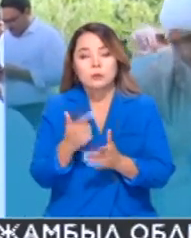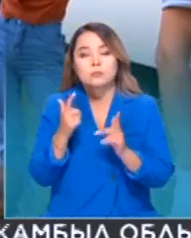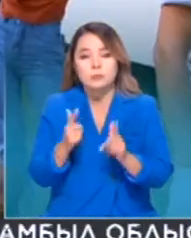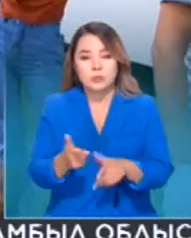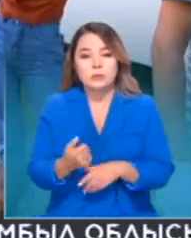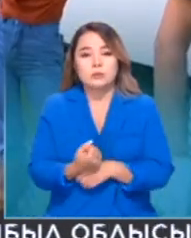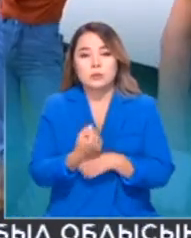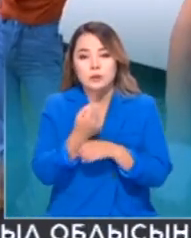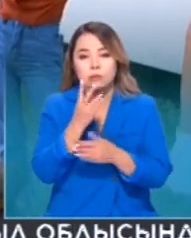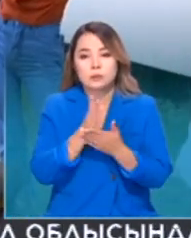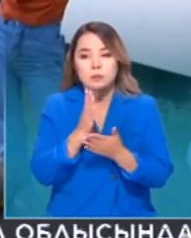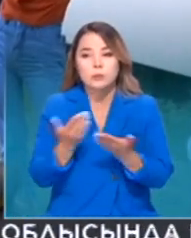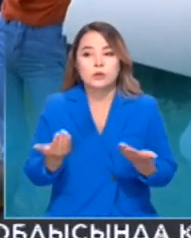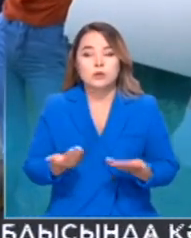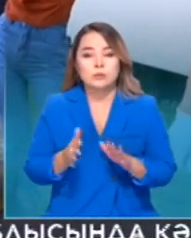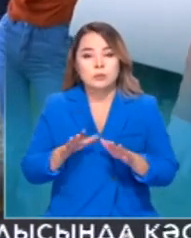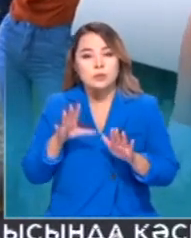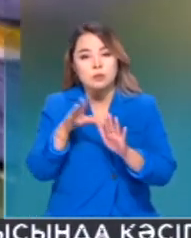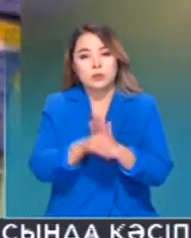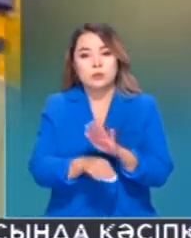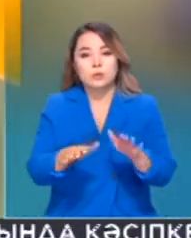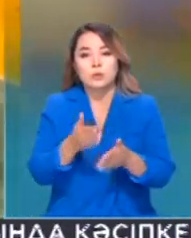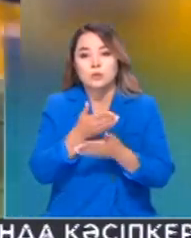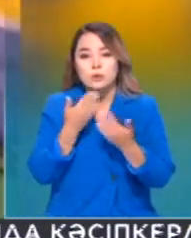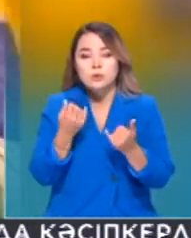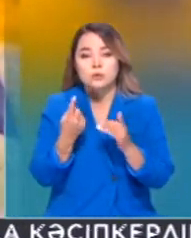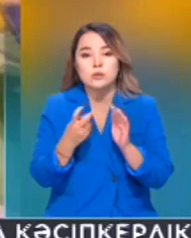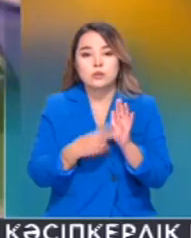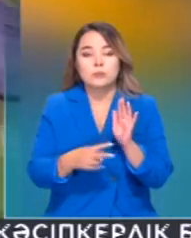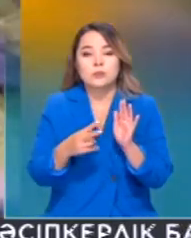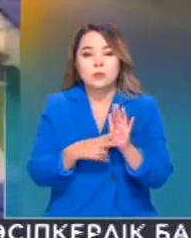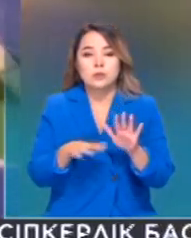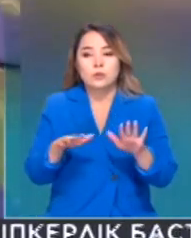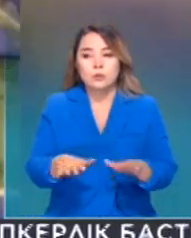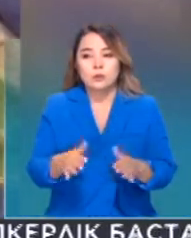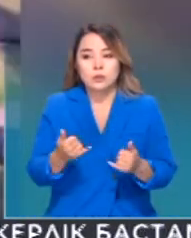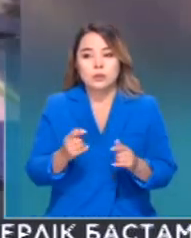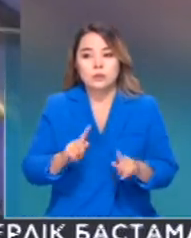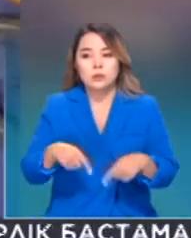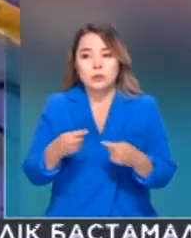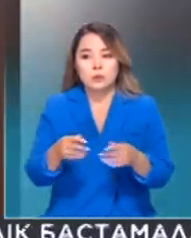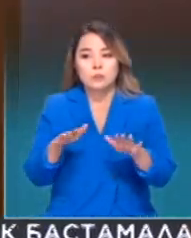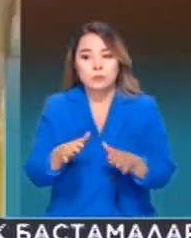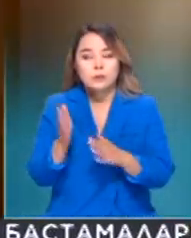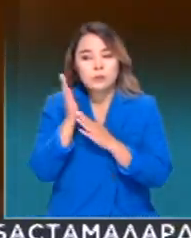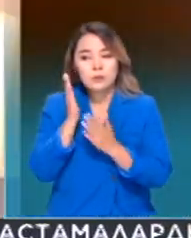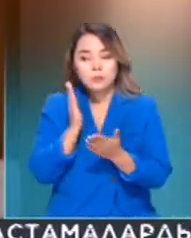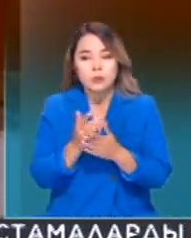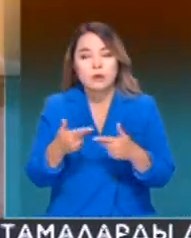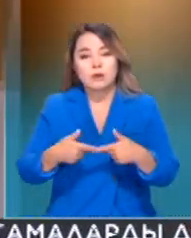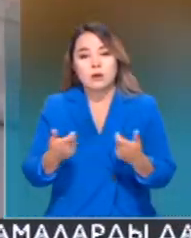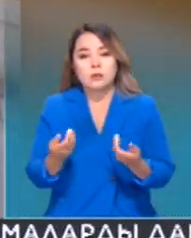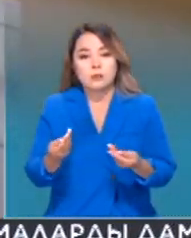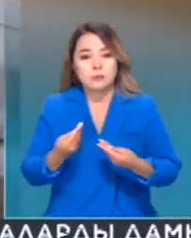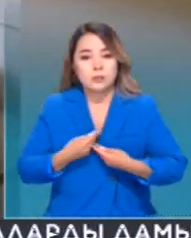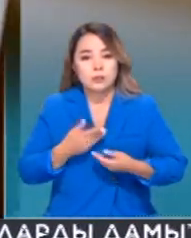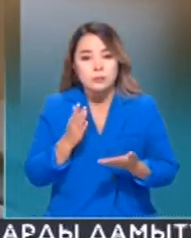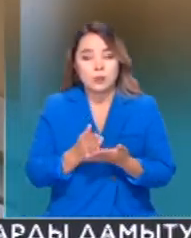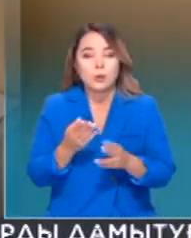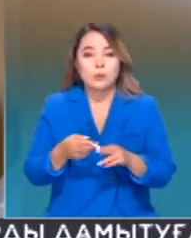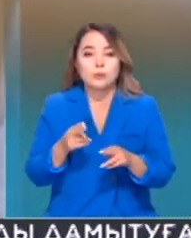отырмыз. Жататын жер болмағандықтан бізге 178-ші мектептің төсек орын берді, сосын гостиница берді.